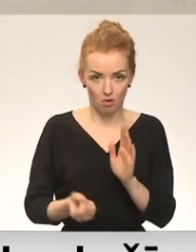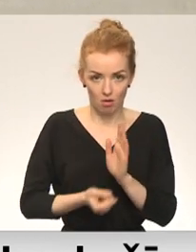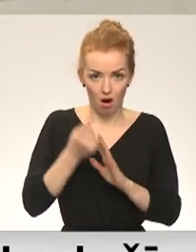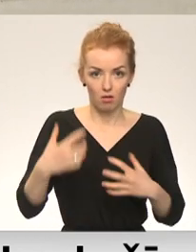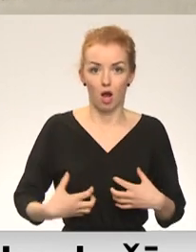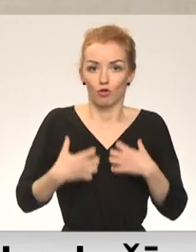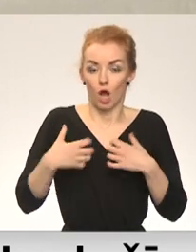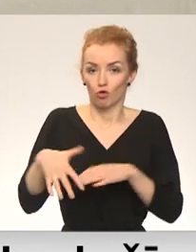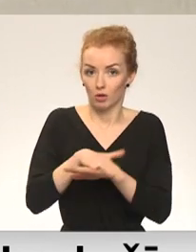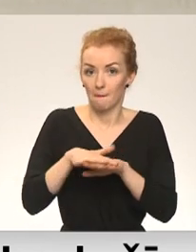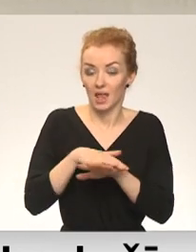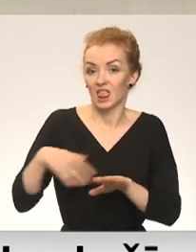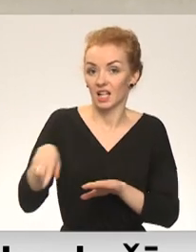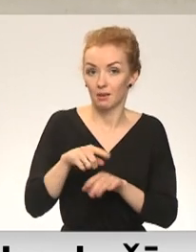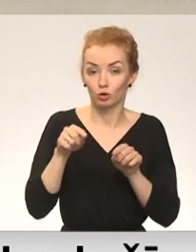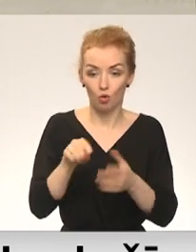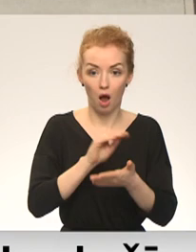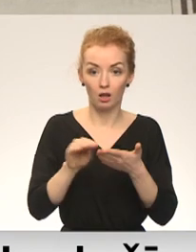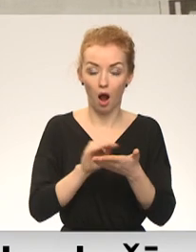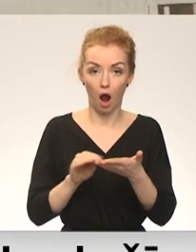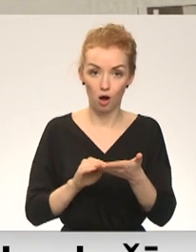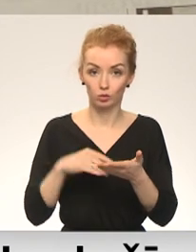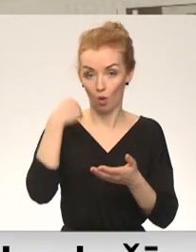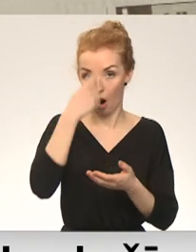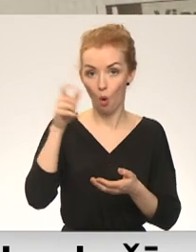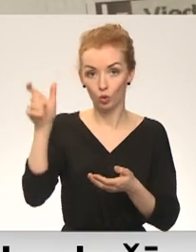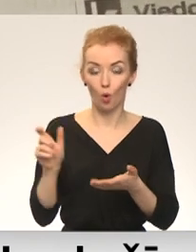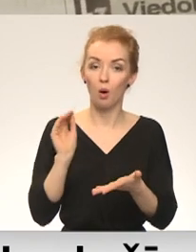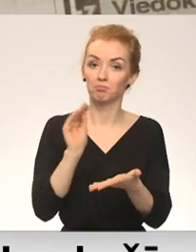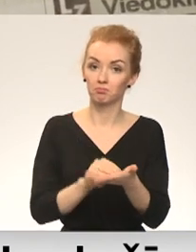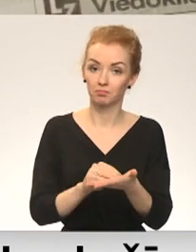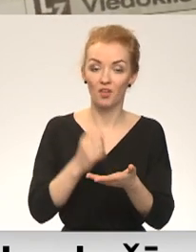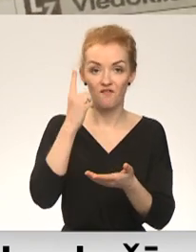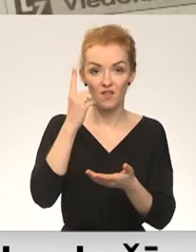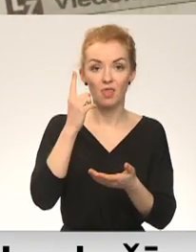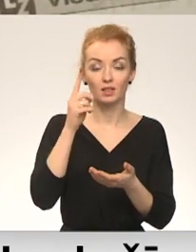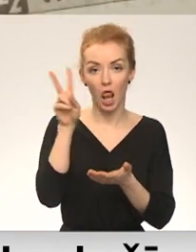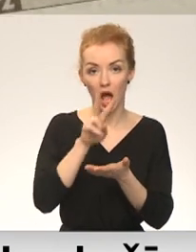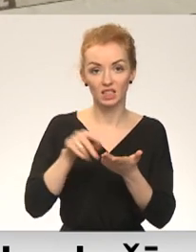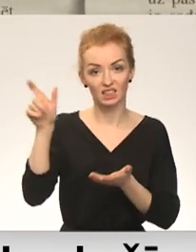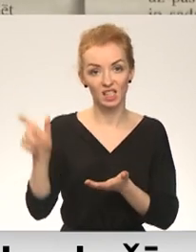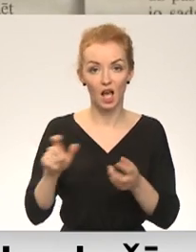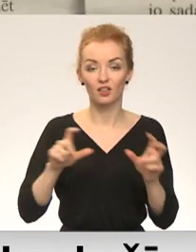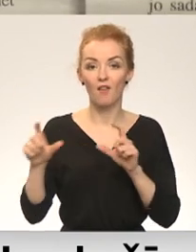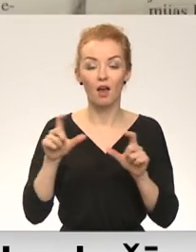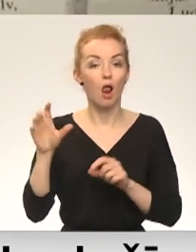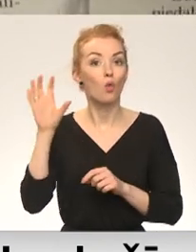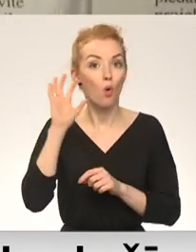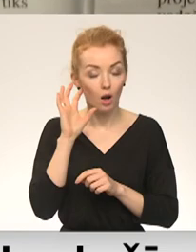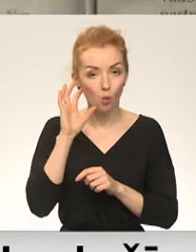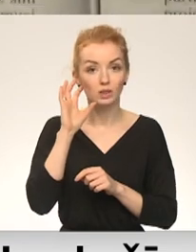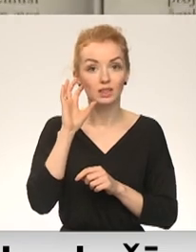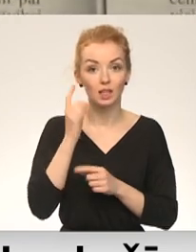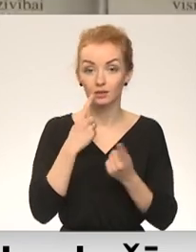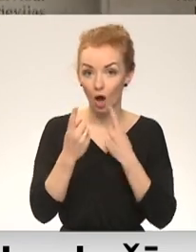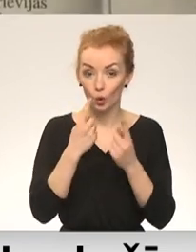ažiotāžu sabiedrībā. Šo rakstu tā autore balstījusi uz vienas laikraksta lasītājas veikalā noklausītas sarunas